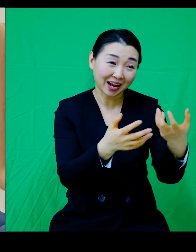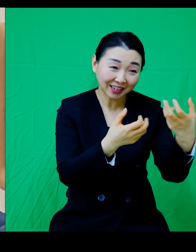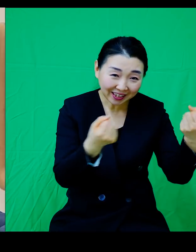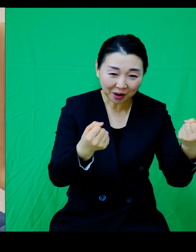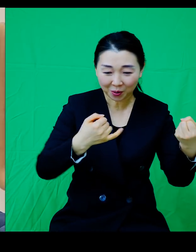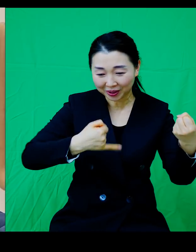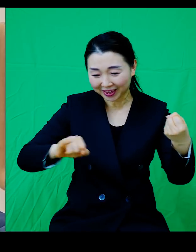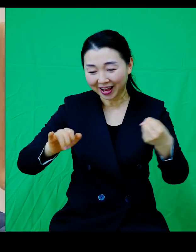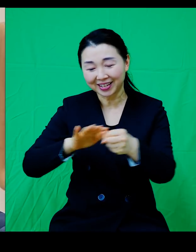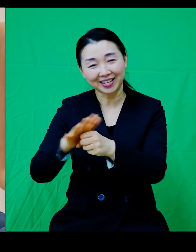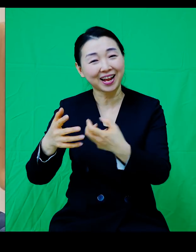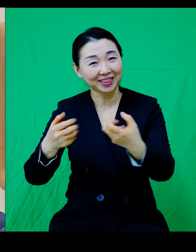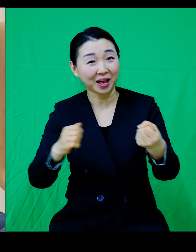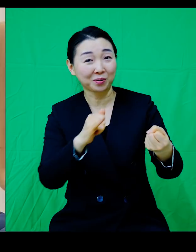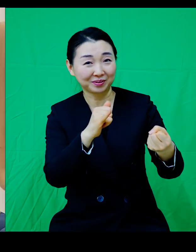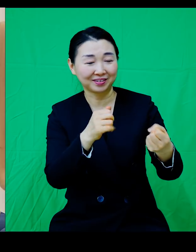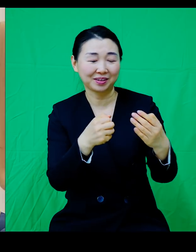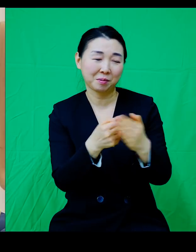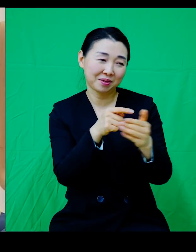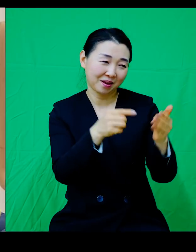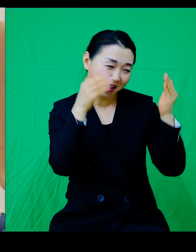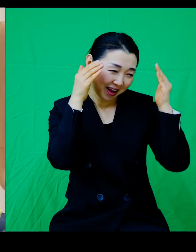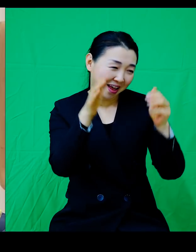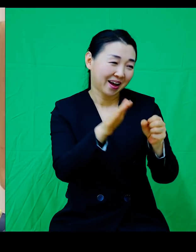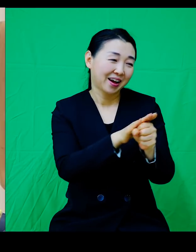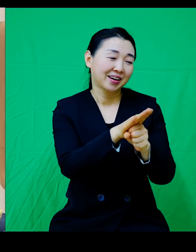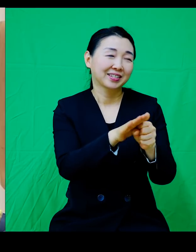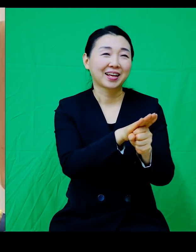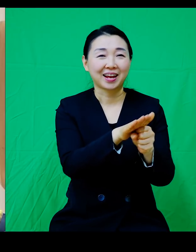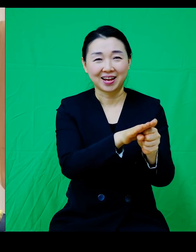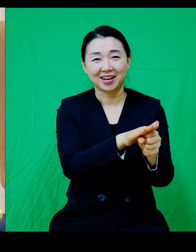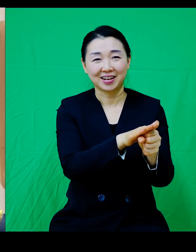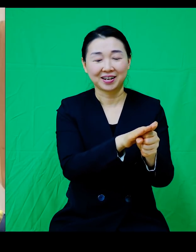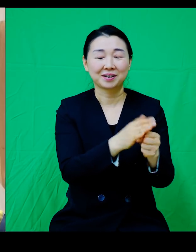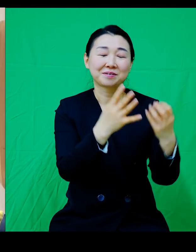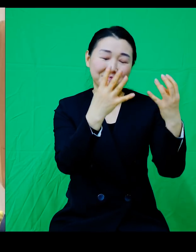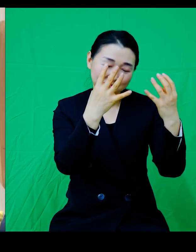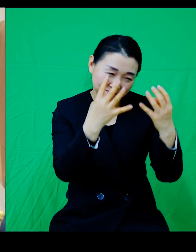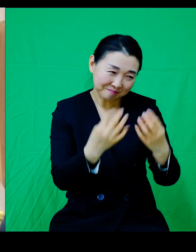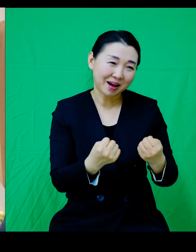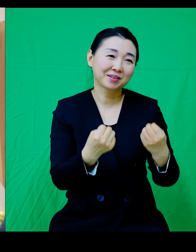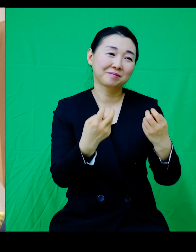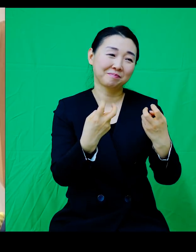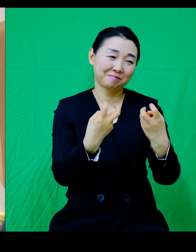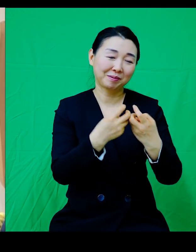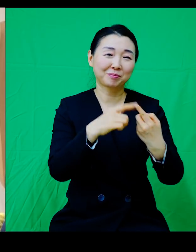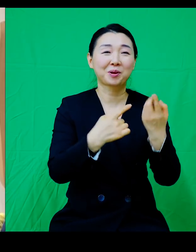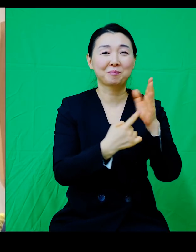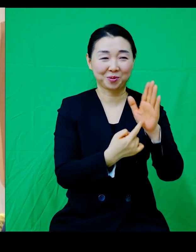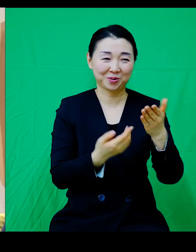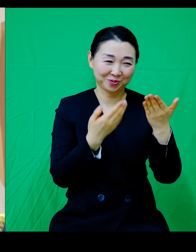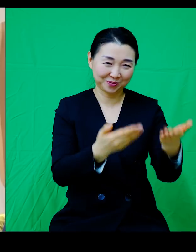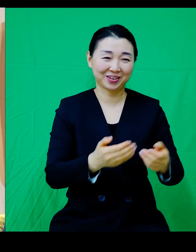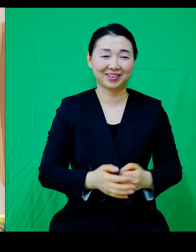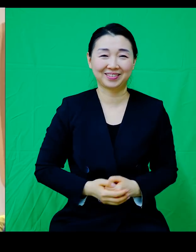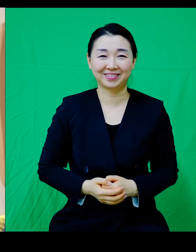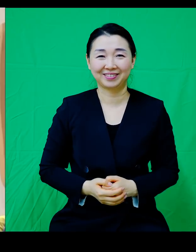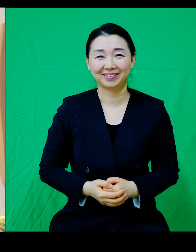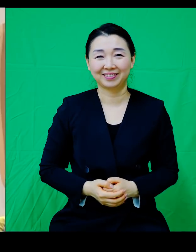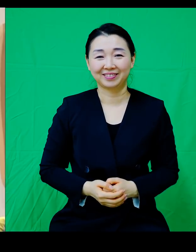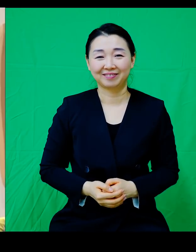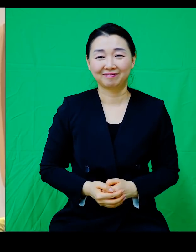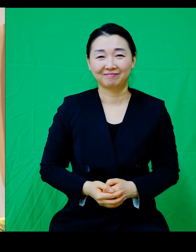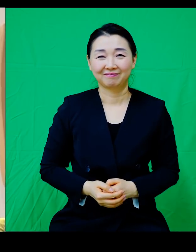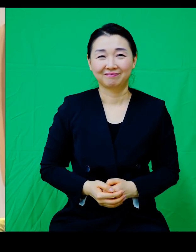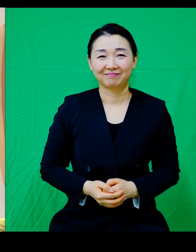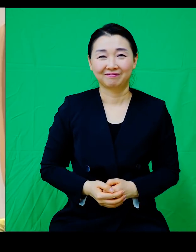진유 사랑 따로 있고 온유 사랑 따로 있는 것처럼 진유를 향한 엄마의 사랑을 더 많이 진유의 방법대로 표현해줄게. 그리고